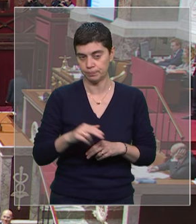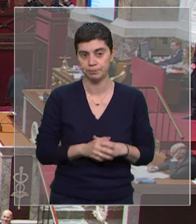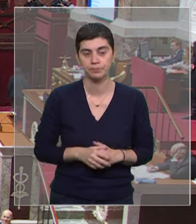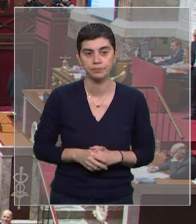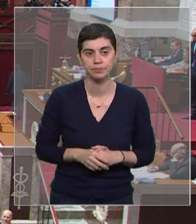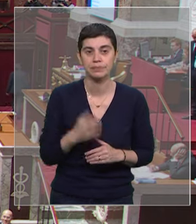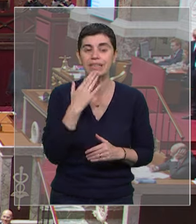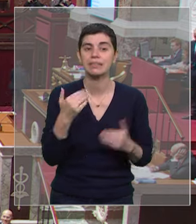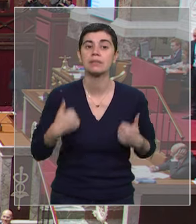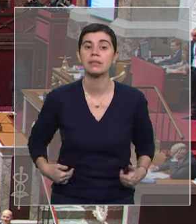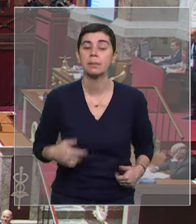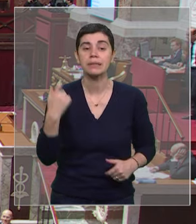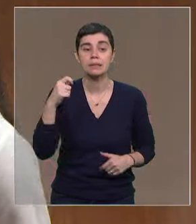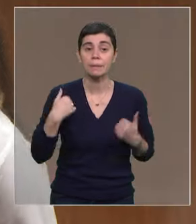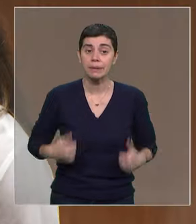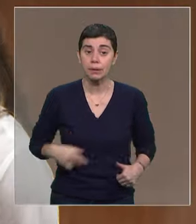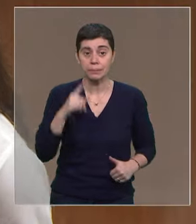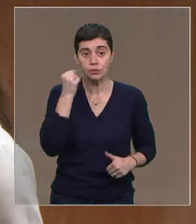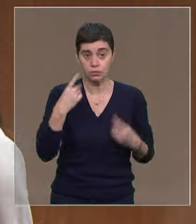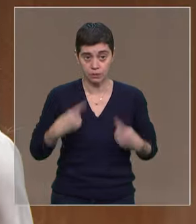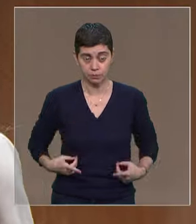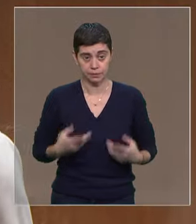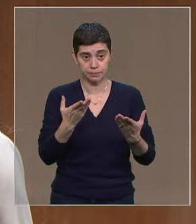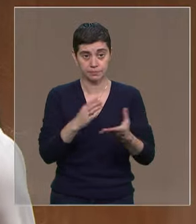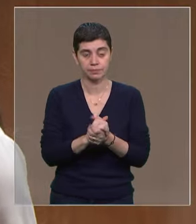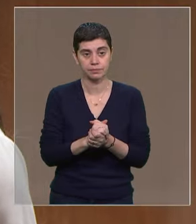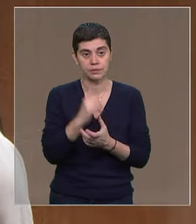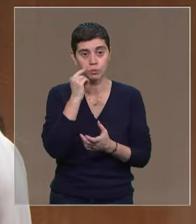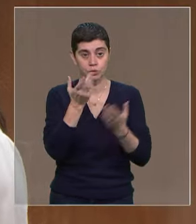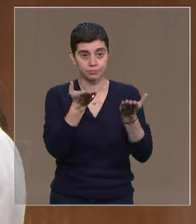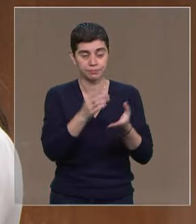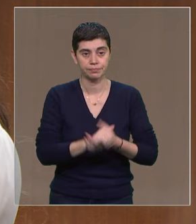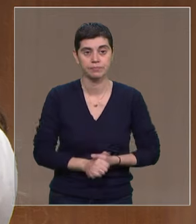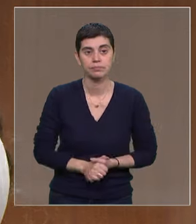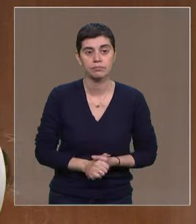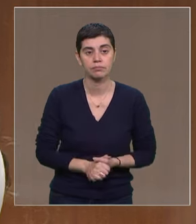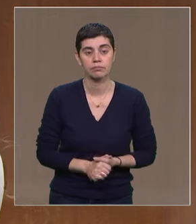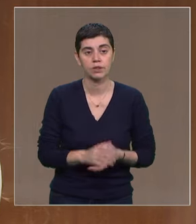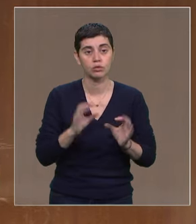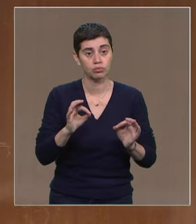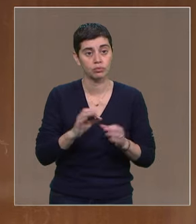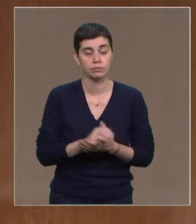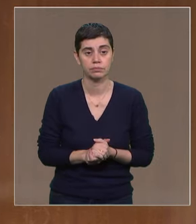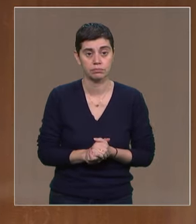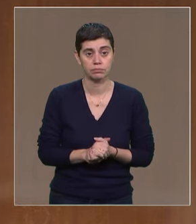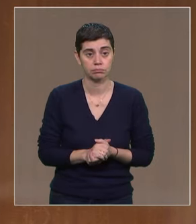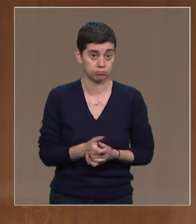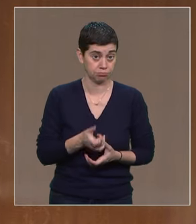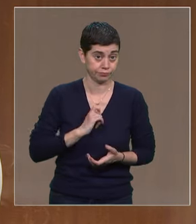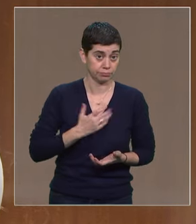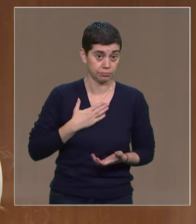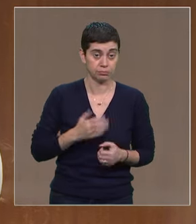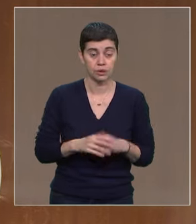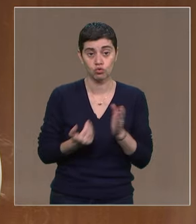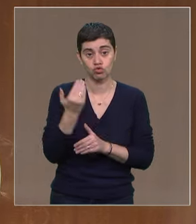Merci Madame la Présidente, Mesdames et Messieurs les députés, Monsieur le député. Effectivement, permettez-moi à mon tour, en cette journée du